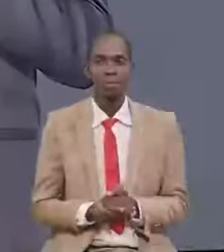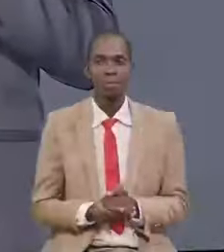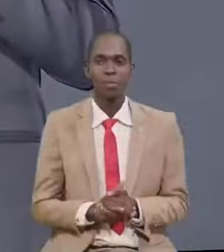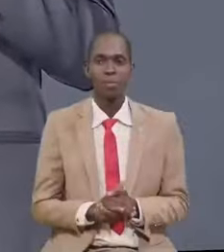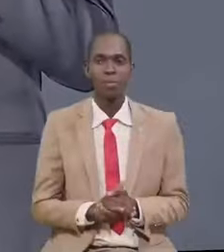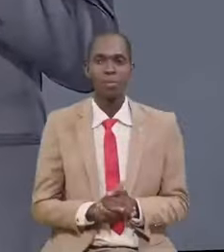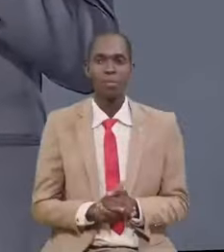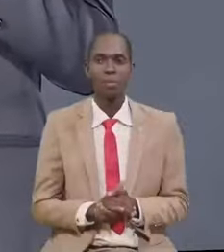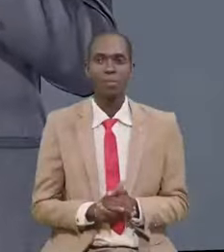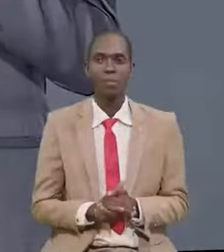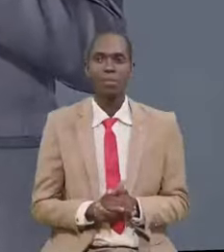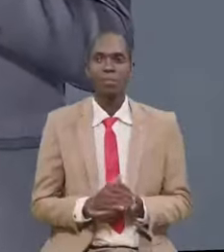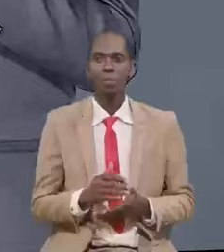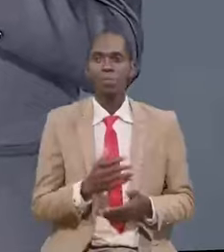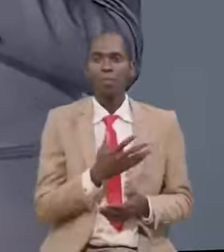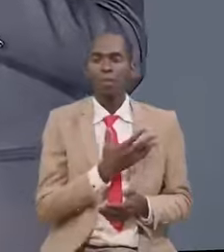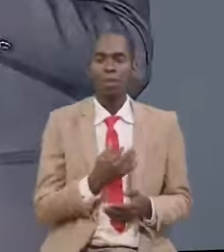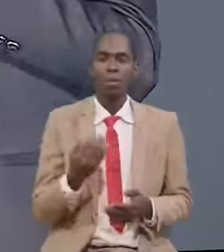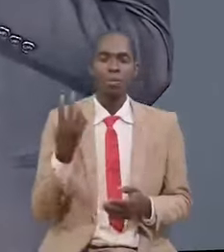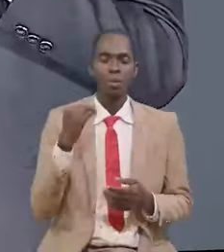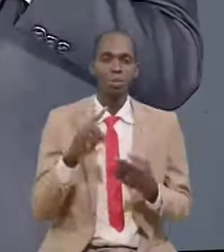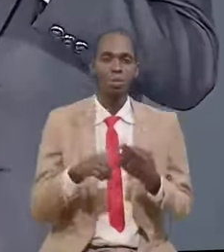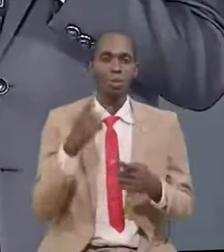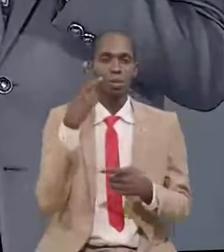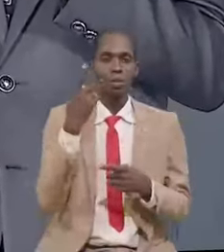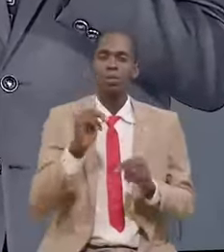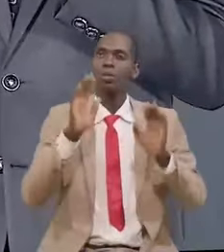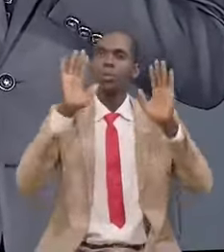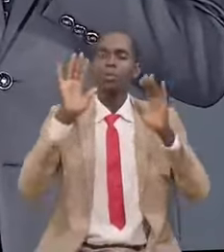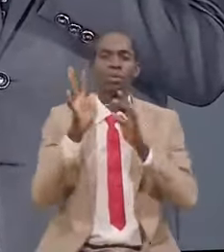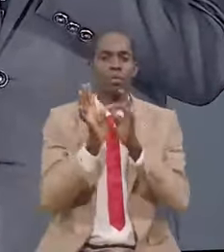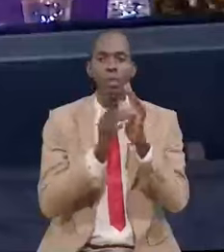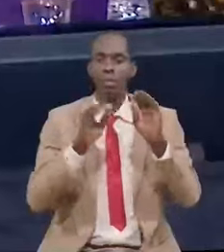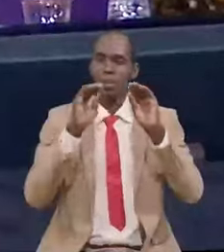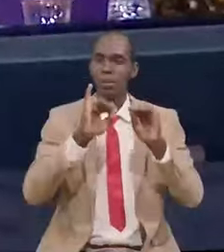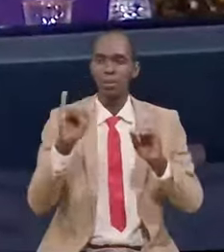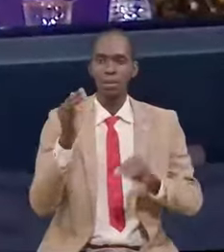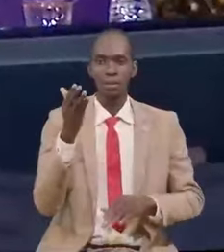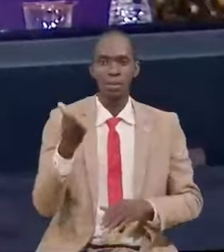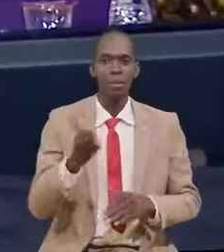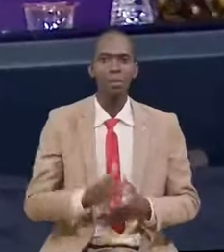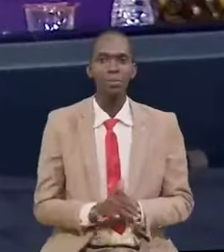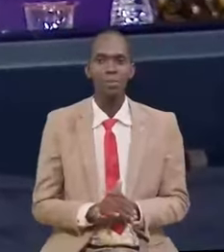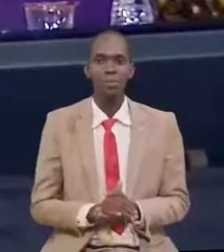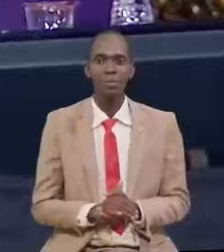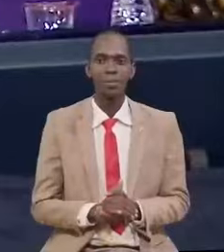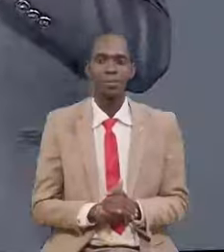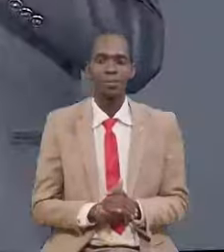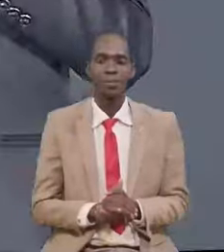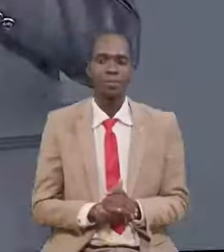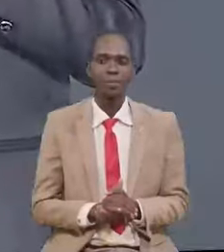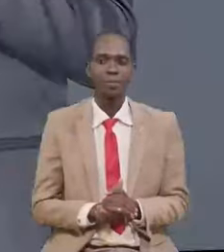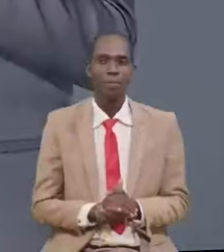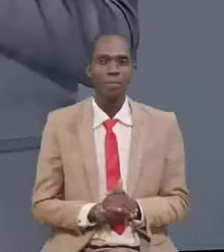Nous étions surpris de voir un enseignement biblique de grande renommée, un